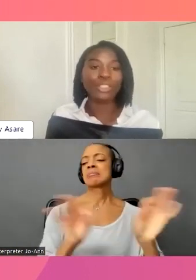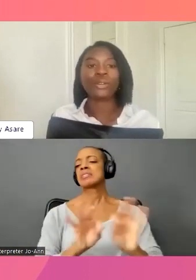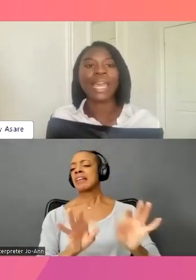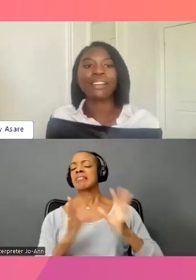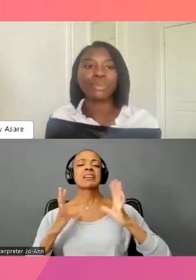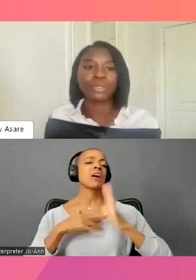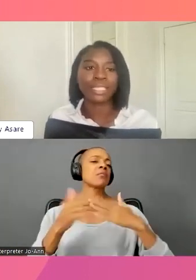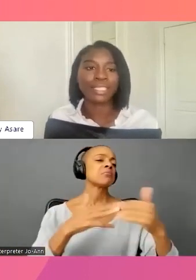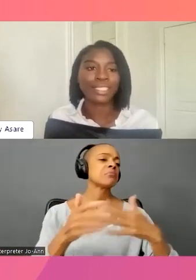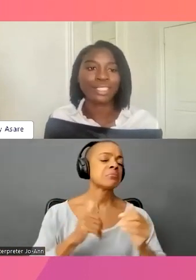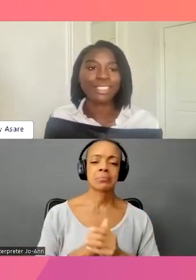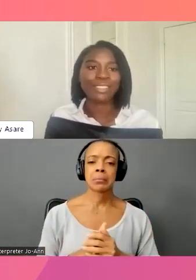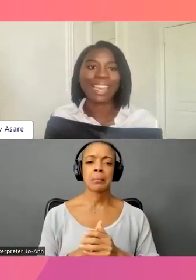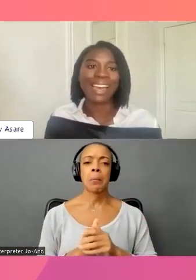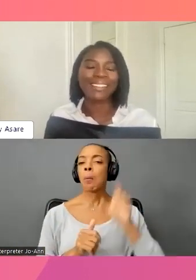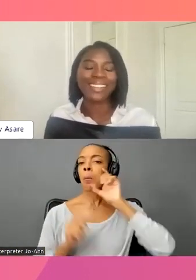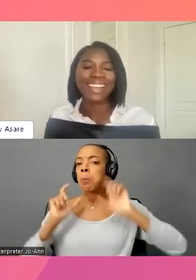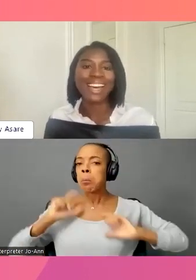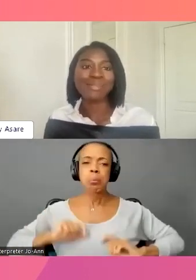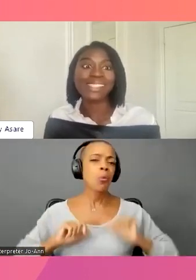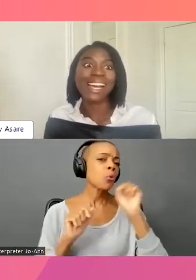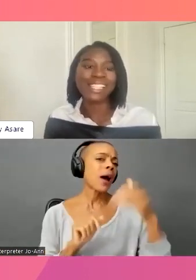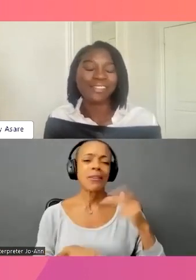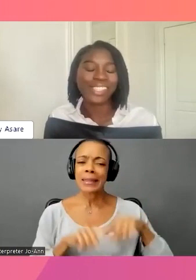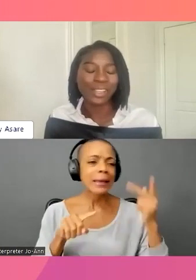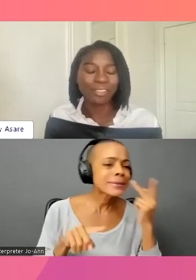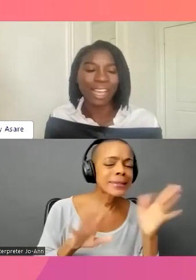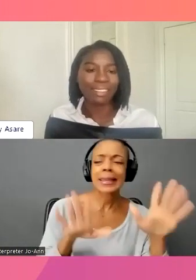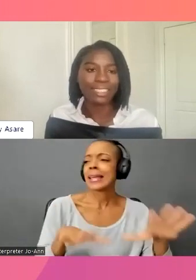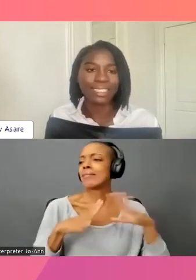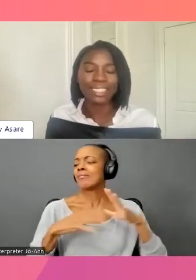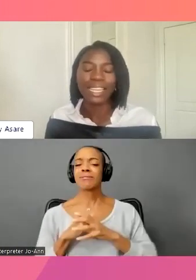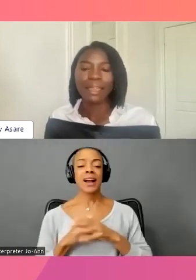participe justement à ce récit. On se dit, oh, vous devez bien vous porter parce que vous n'avez